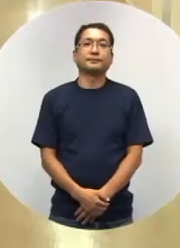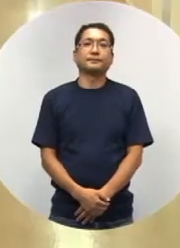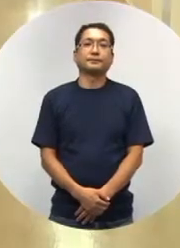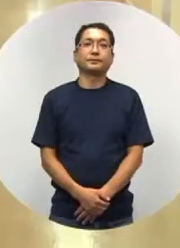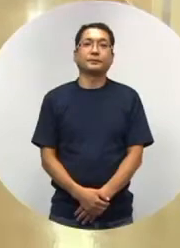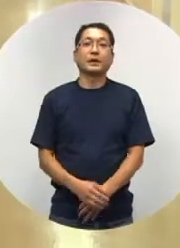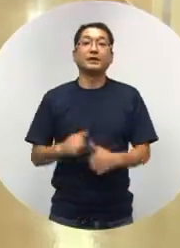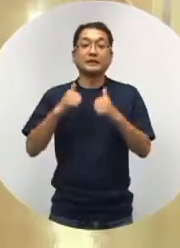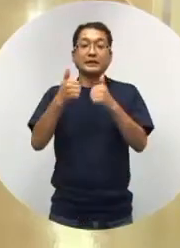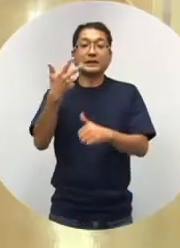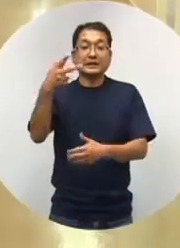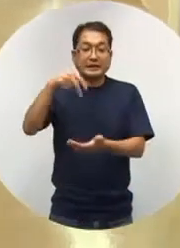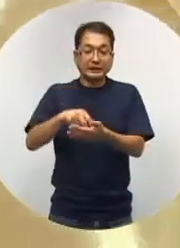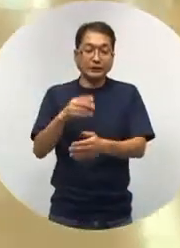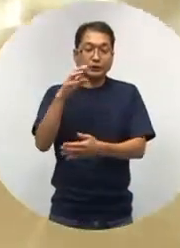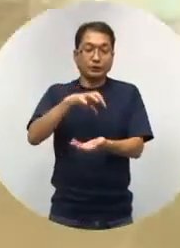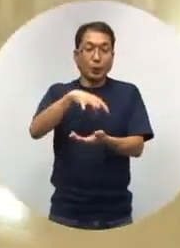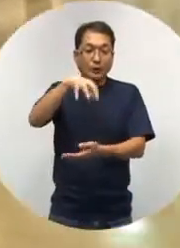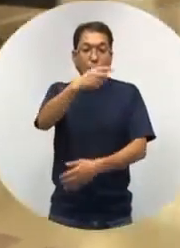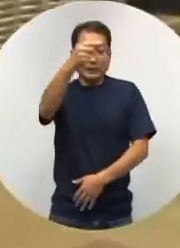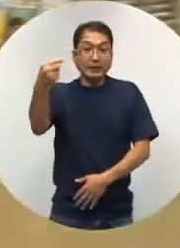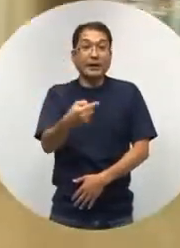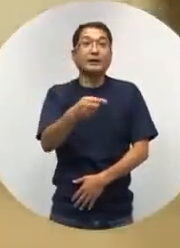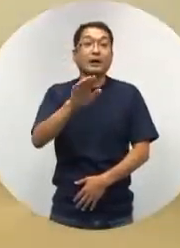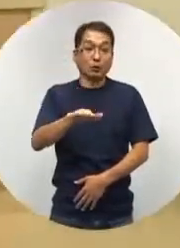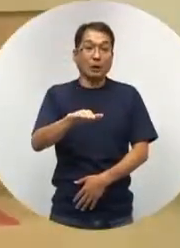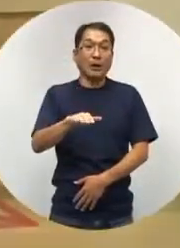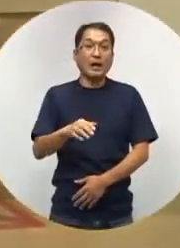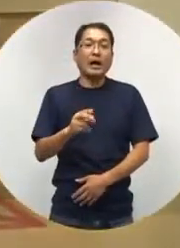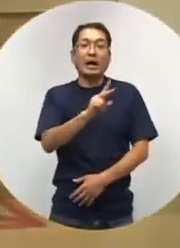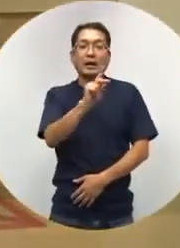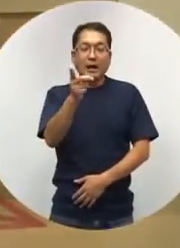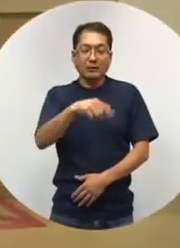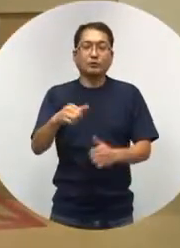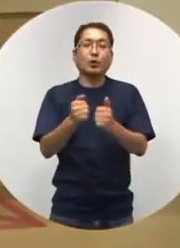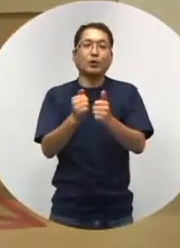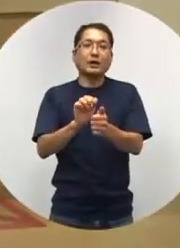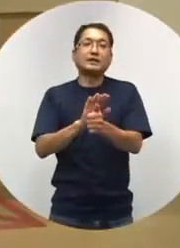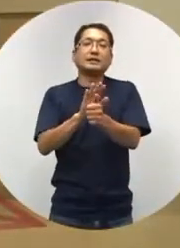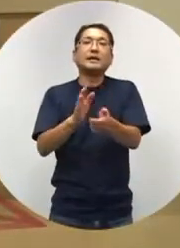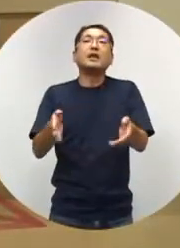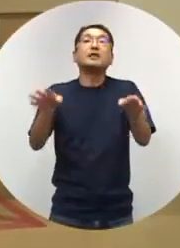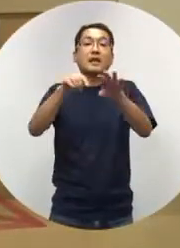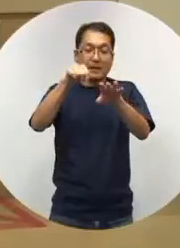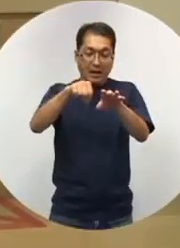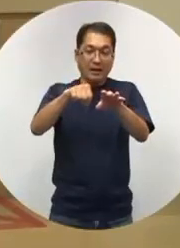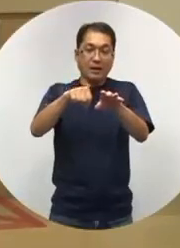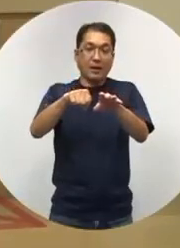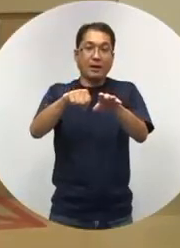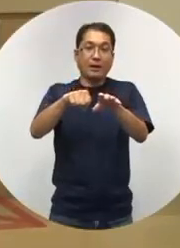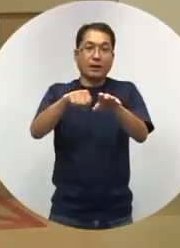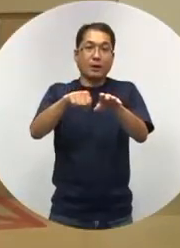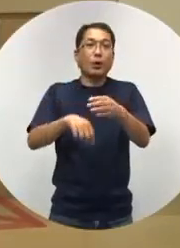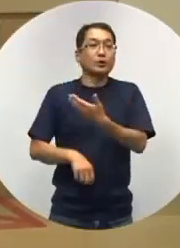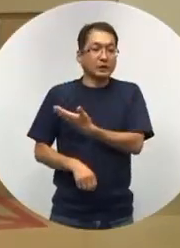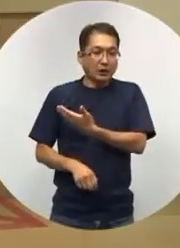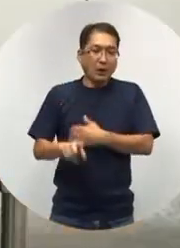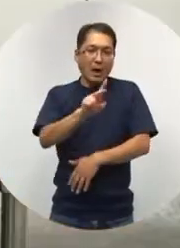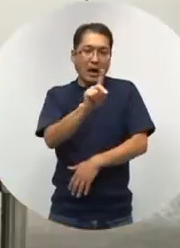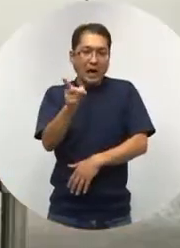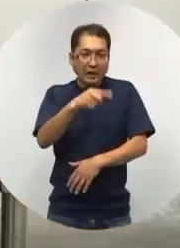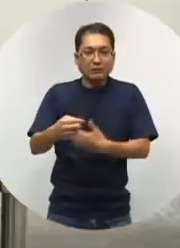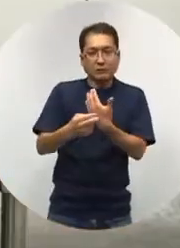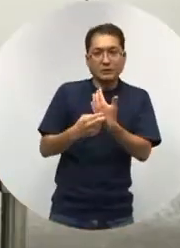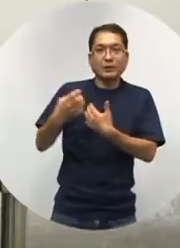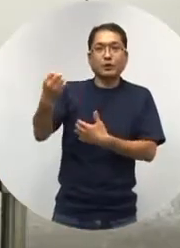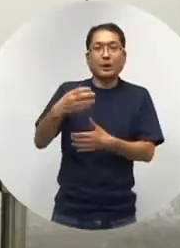茅ヶ崎市立病院1階にあるのが、がん相談支援センター。こちらでは、がんと診断された患者